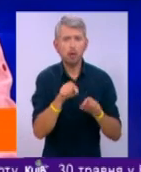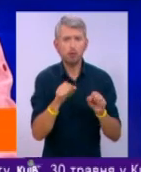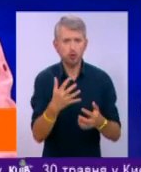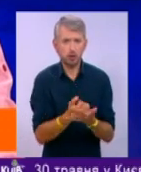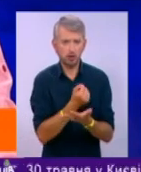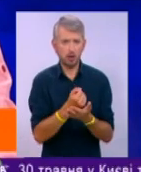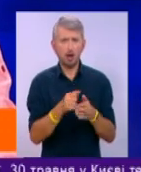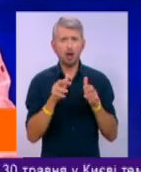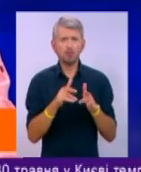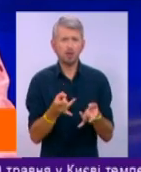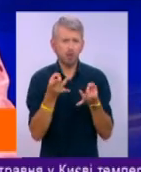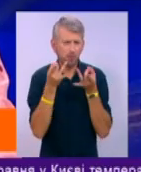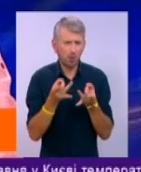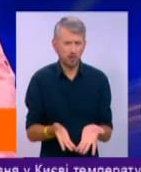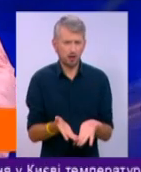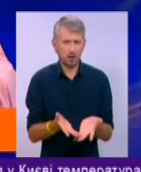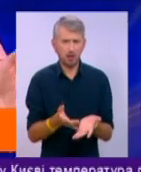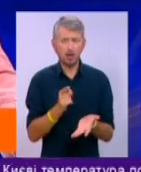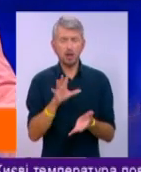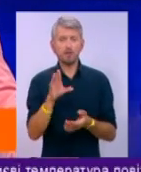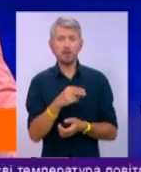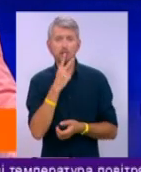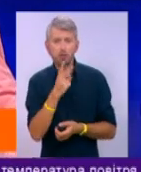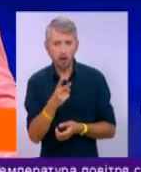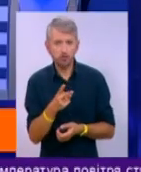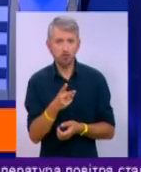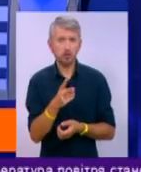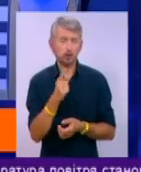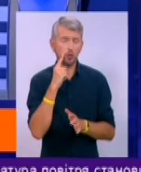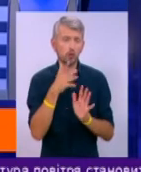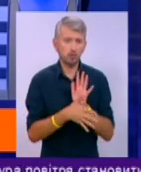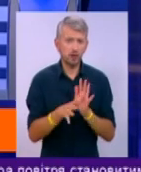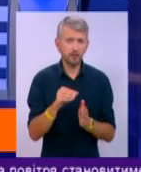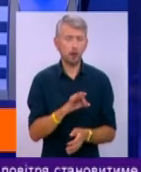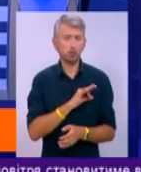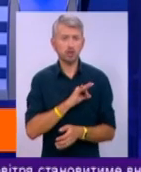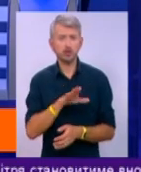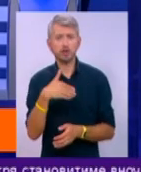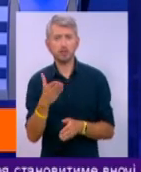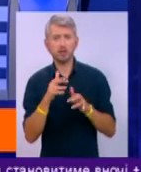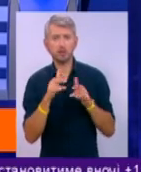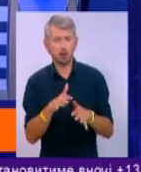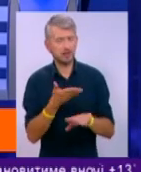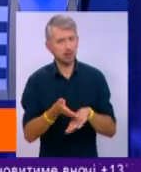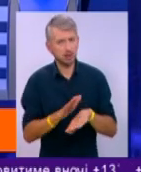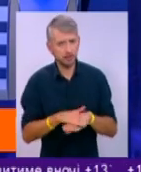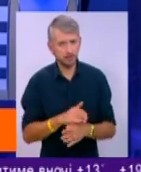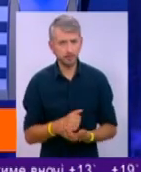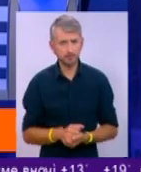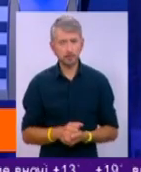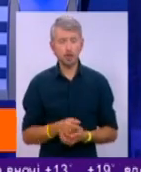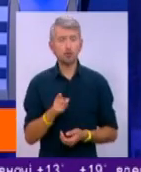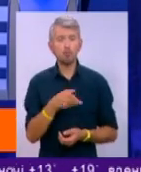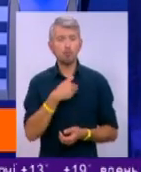просто як двері. Тобто там взагалі, ну, і всі бачили, і медійно зрозуміли все. І юридичний бік справи насправді теж не складний. Тому